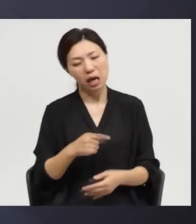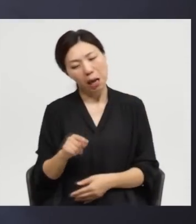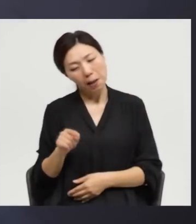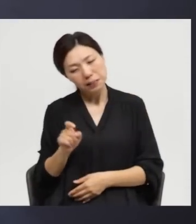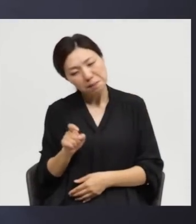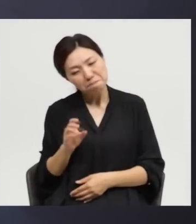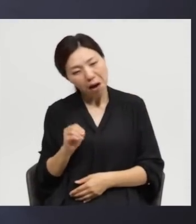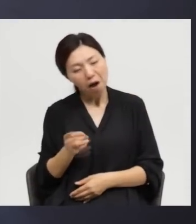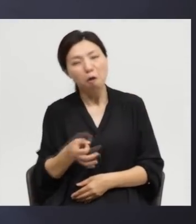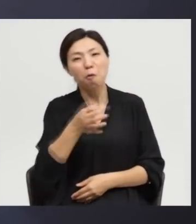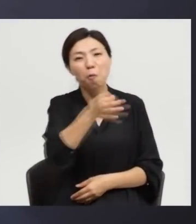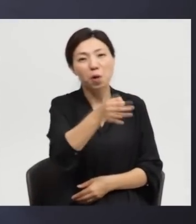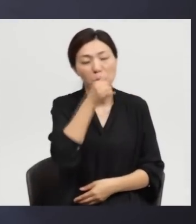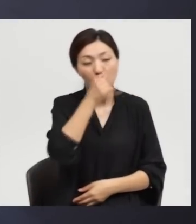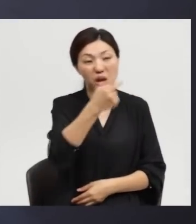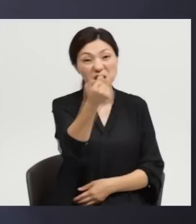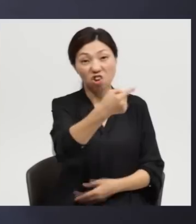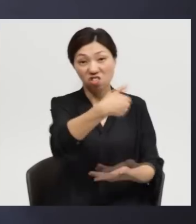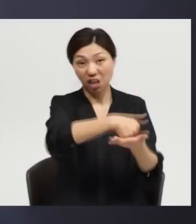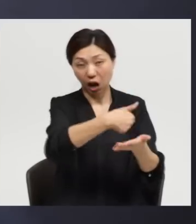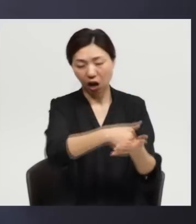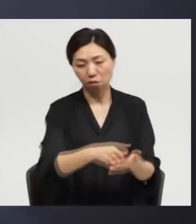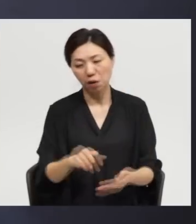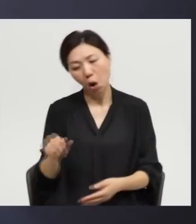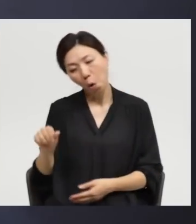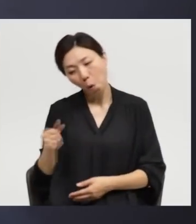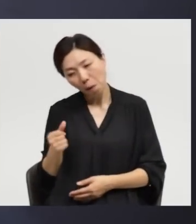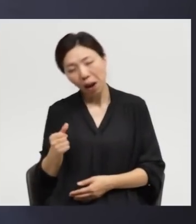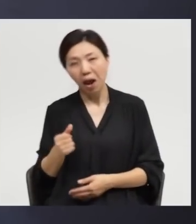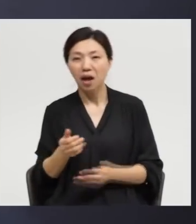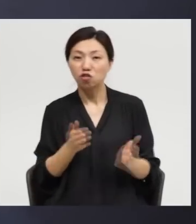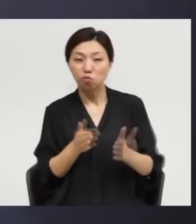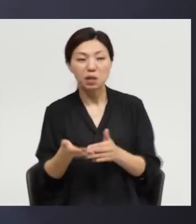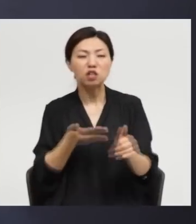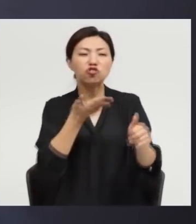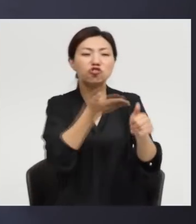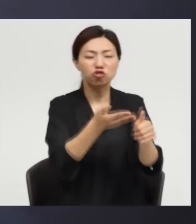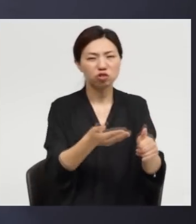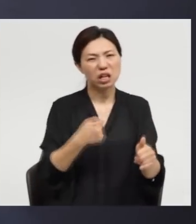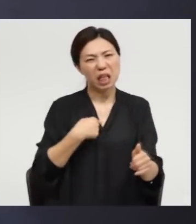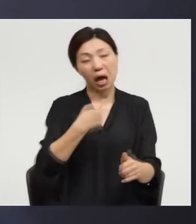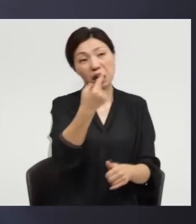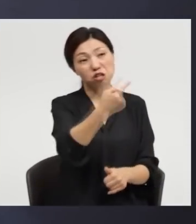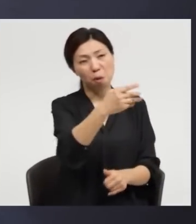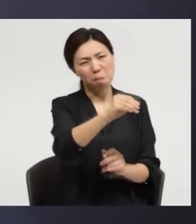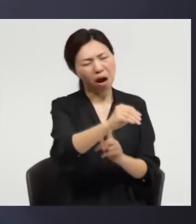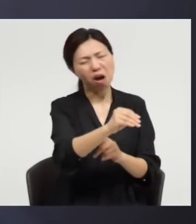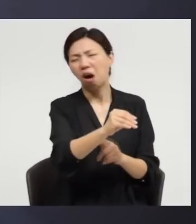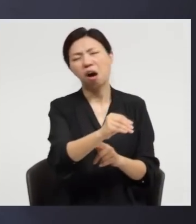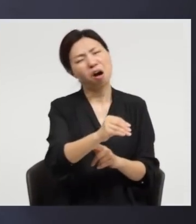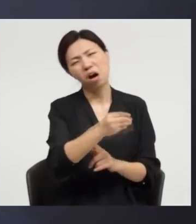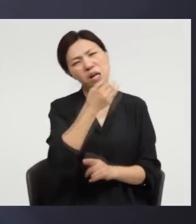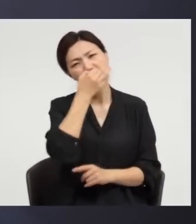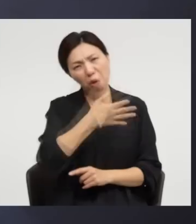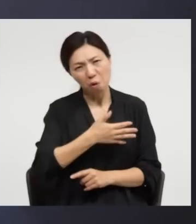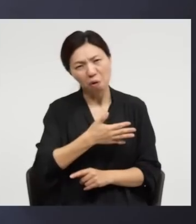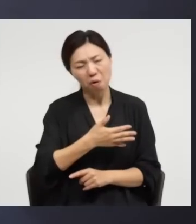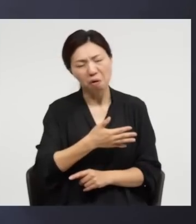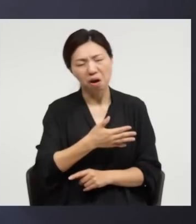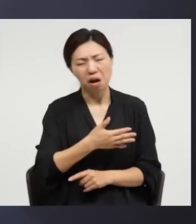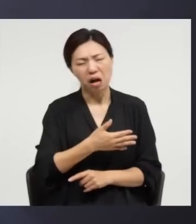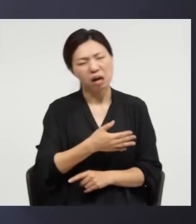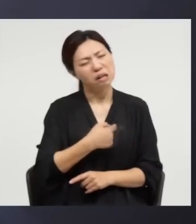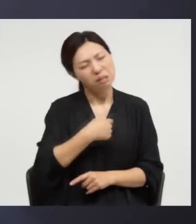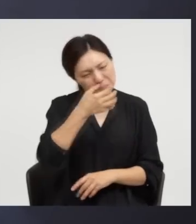가져가든지 1,000만 원 하라 하면 100만 원 가져가든지 1억 하라 하면 한 500만 원 가져가서 드리고 스님 제가 그 정도 했으면